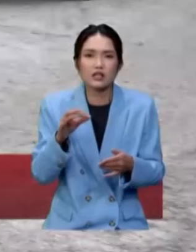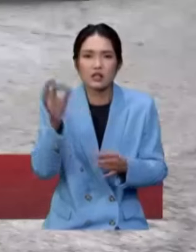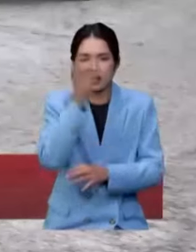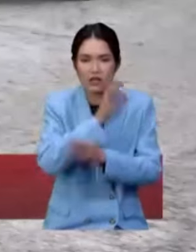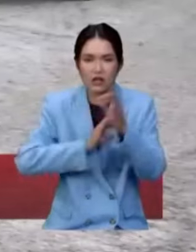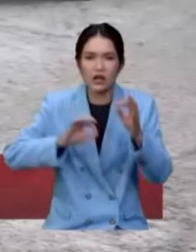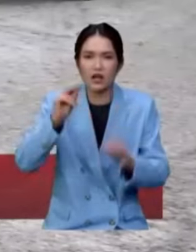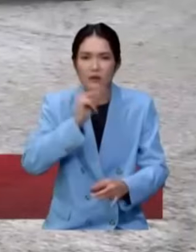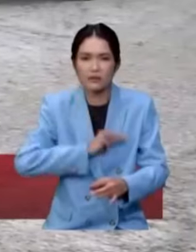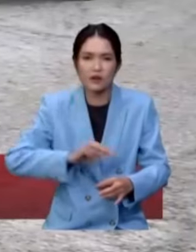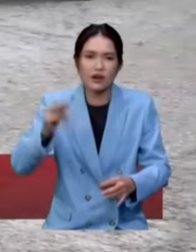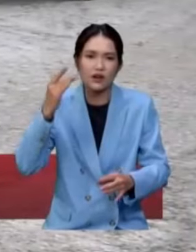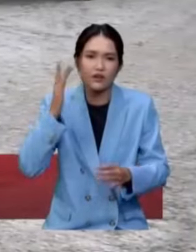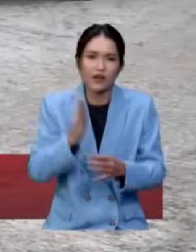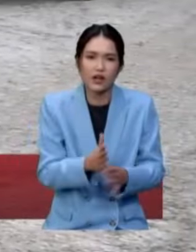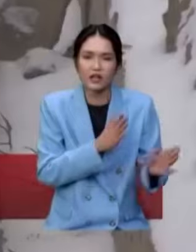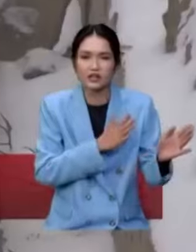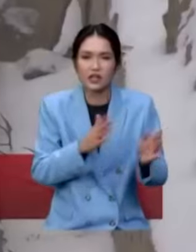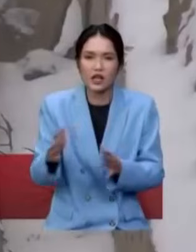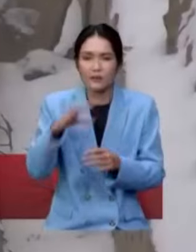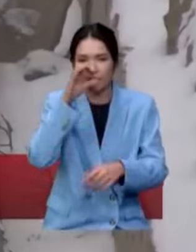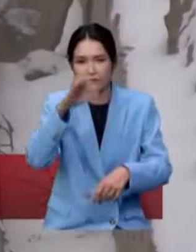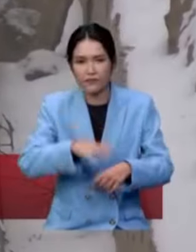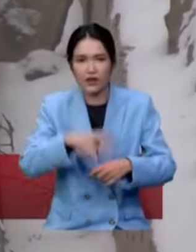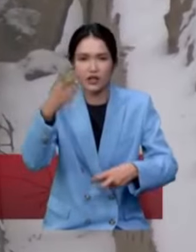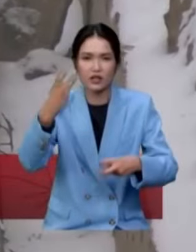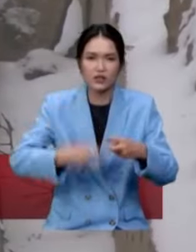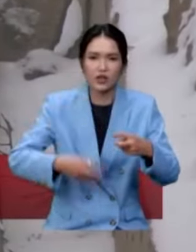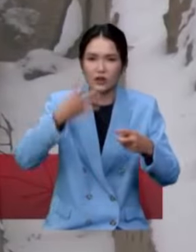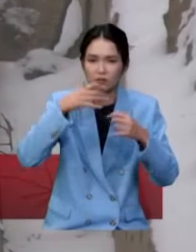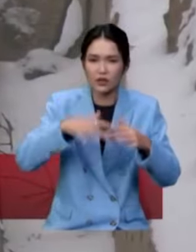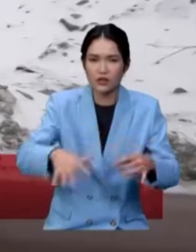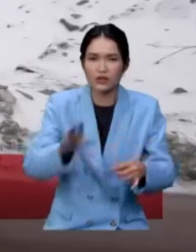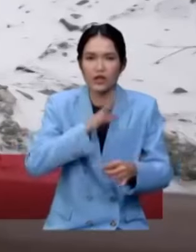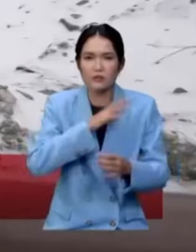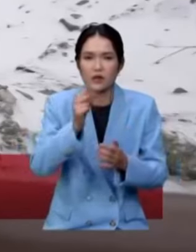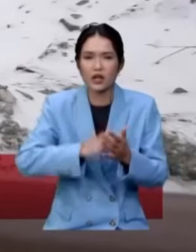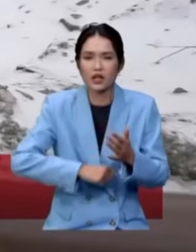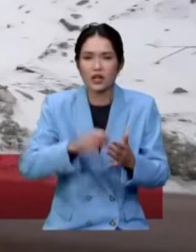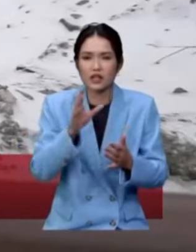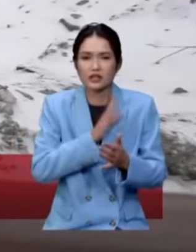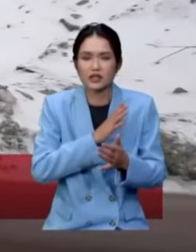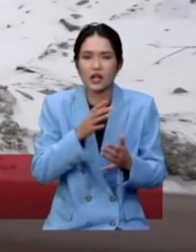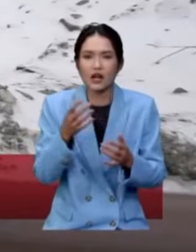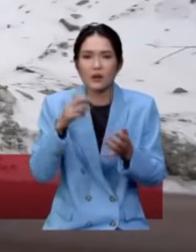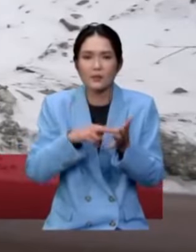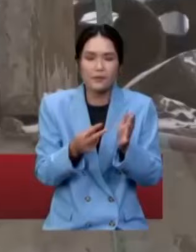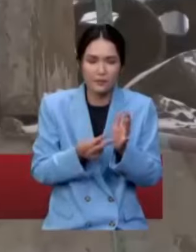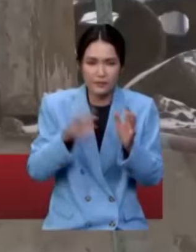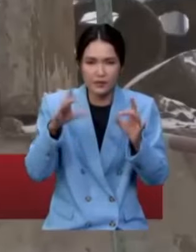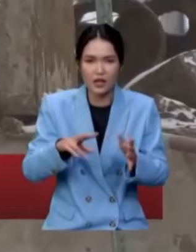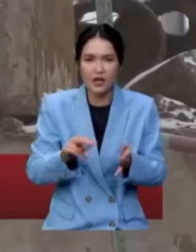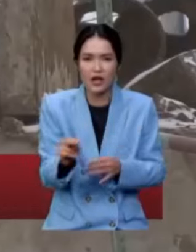круглосуточно. Сама теплокамера в порядке, однако выявленные повреждения на тепловой сети стали причиной проведения капитального внепланового ремонта